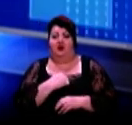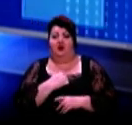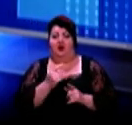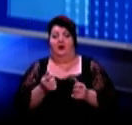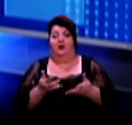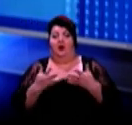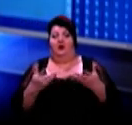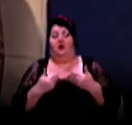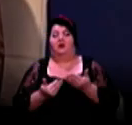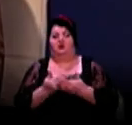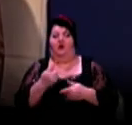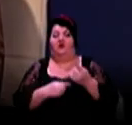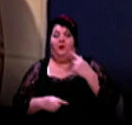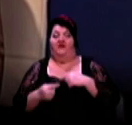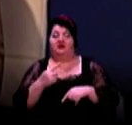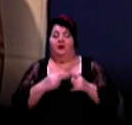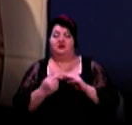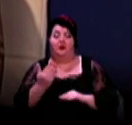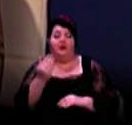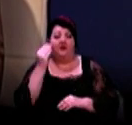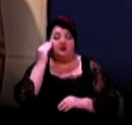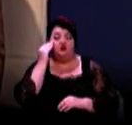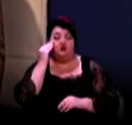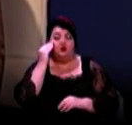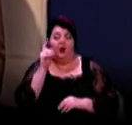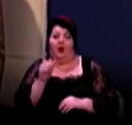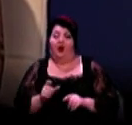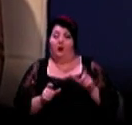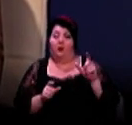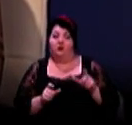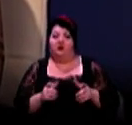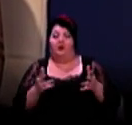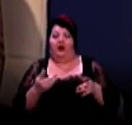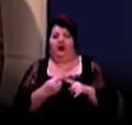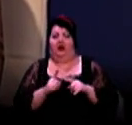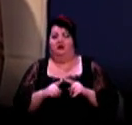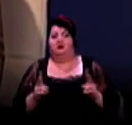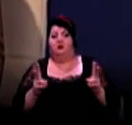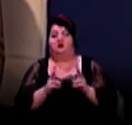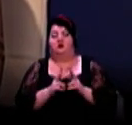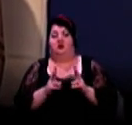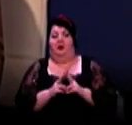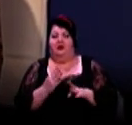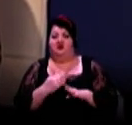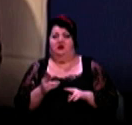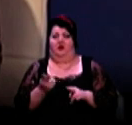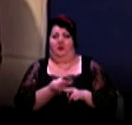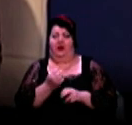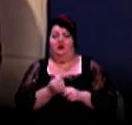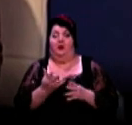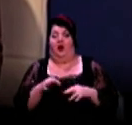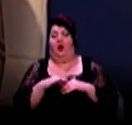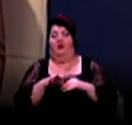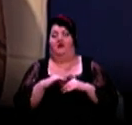знову повертаємося. На вашу думку, людям, які із цим зустрілися, із частковим безробіттям, як